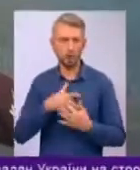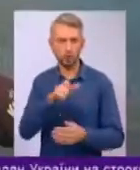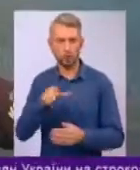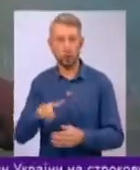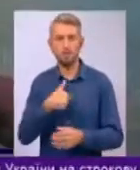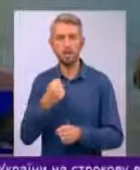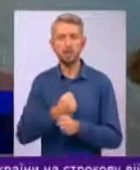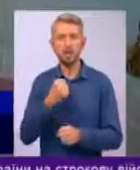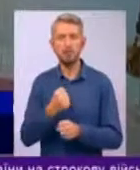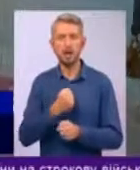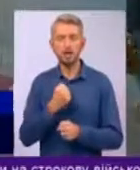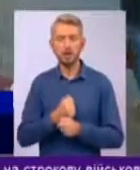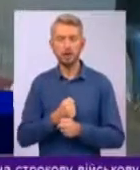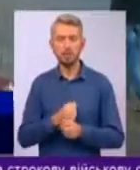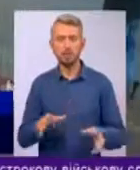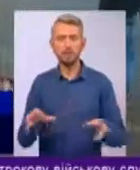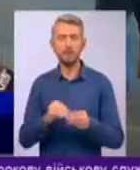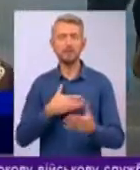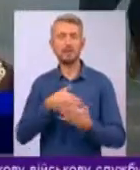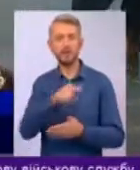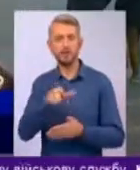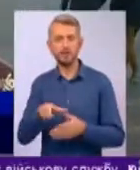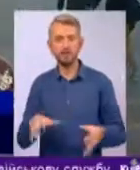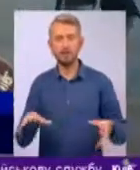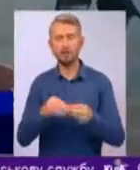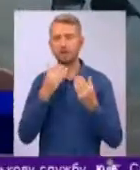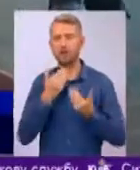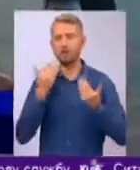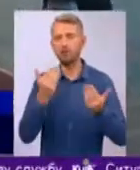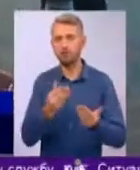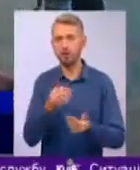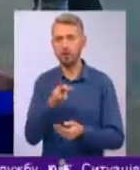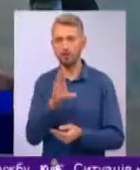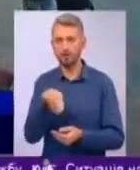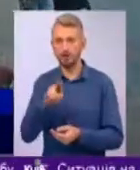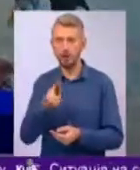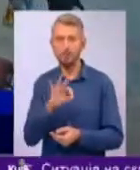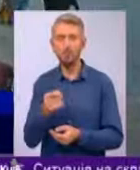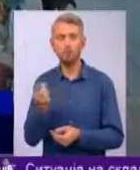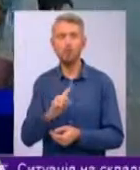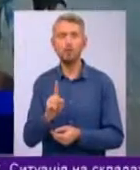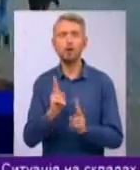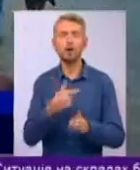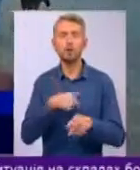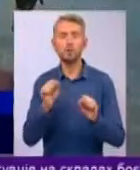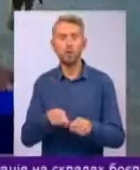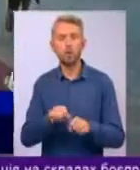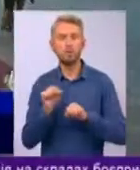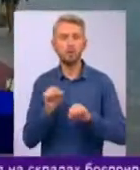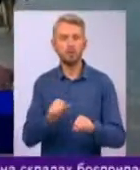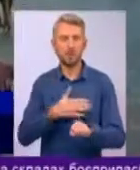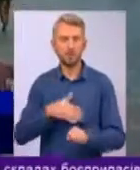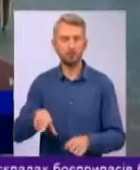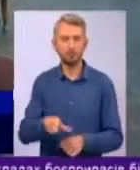нарабатуємо вместе з активістами совместне обращення на МВД по поводу того, що як ми можемо обезопасити наші